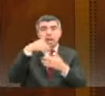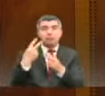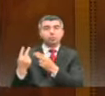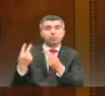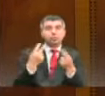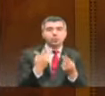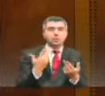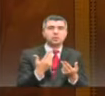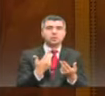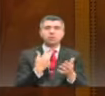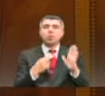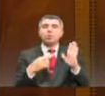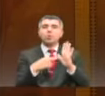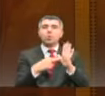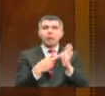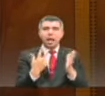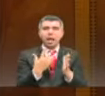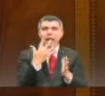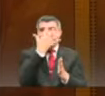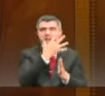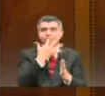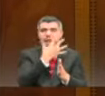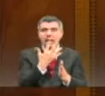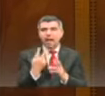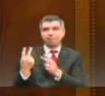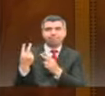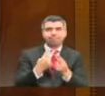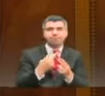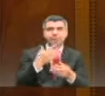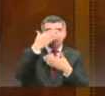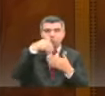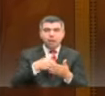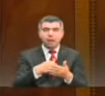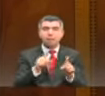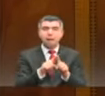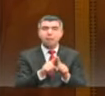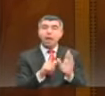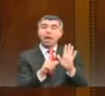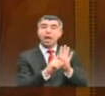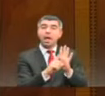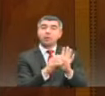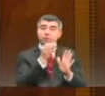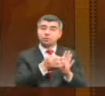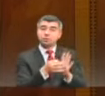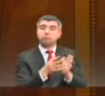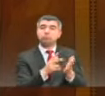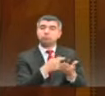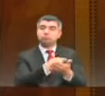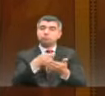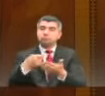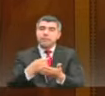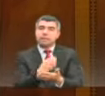بكافة حقوقهم المتضمنة في المواثيق الدولية كما صادقت عليها بلادنا، وخاصة في مجالي